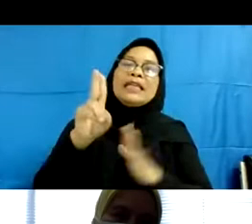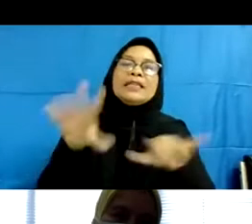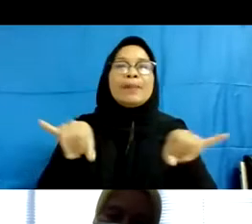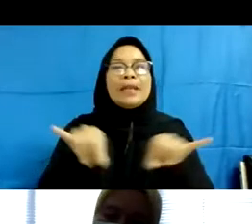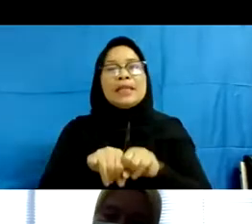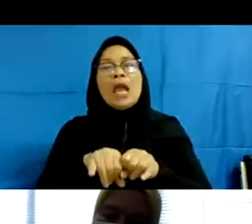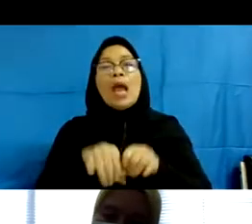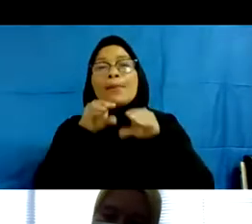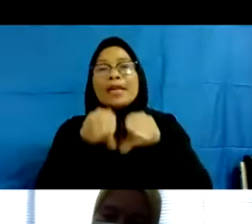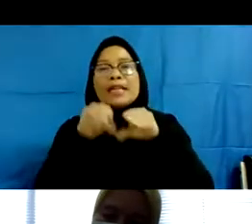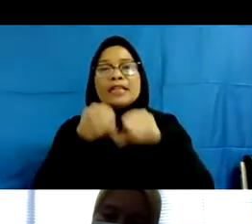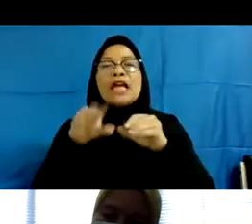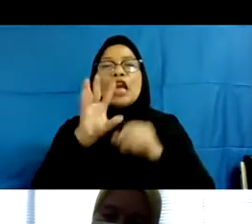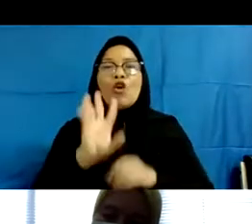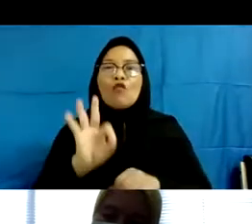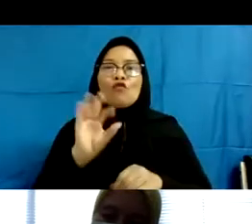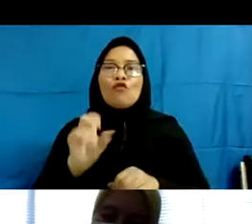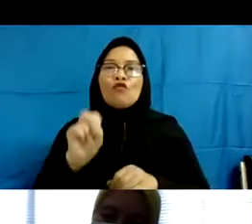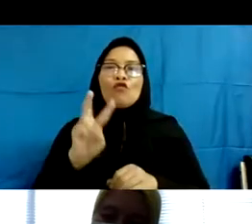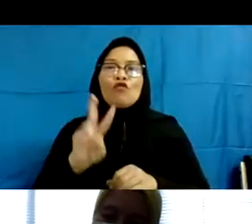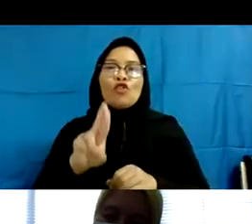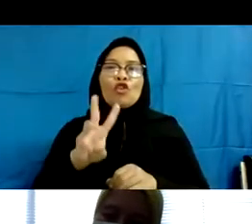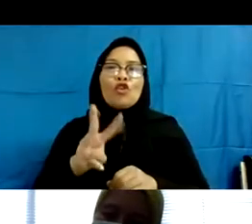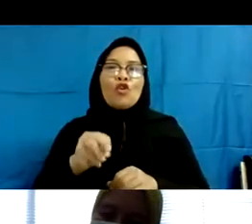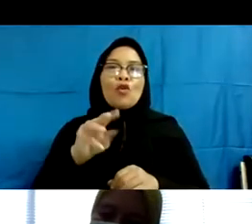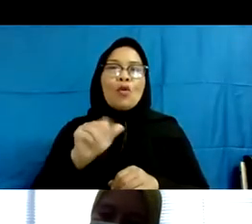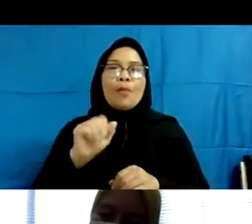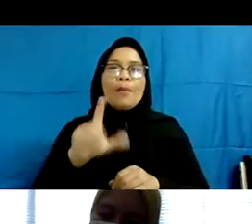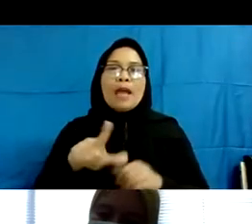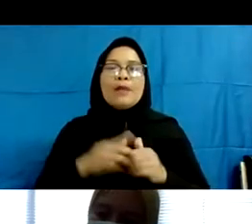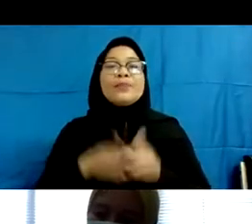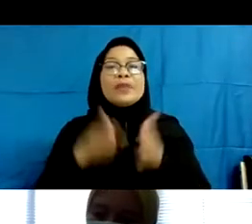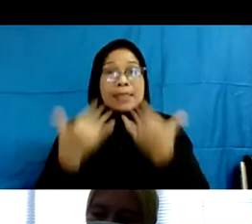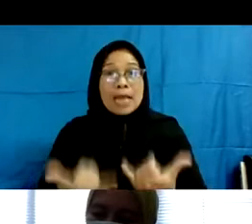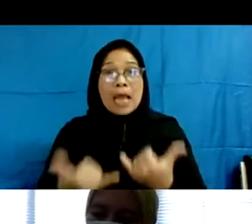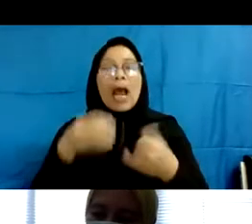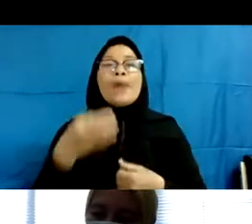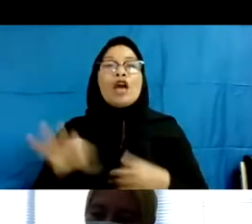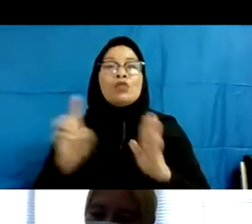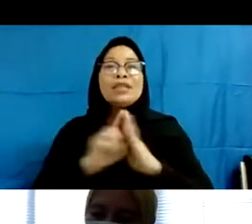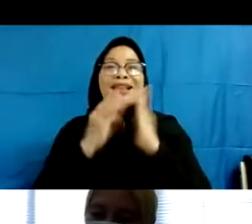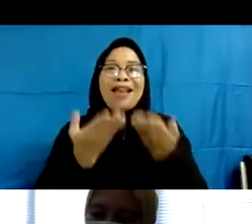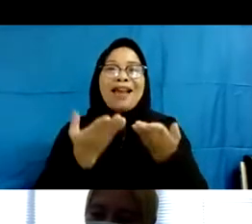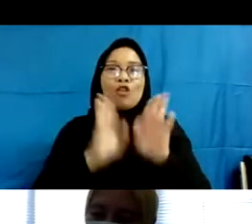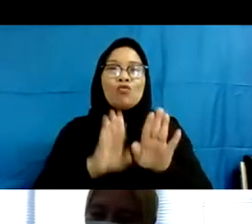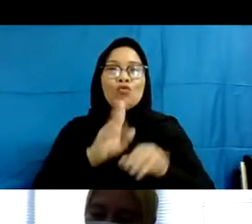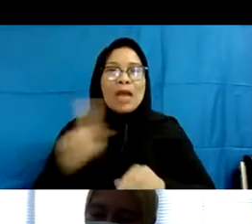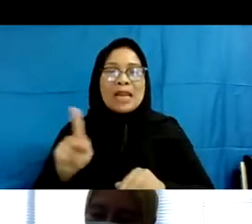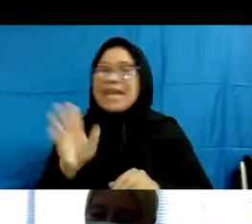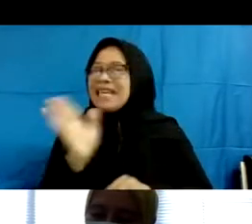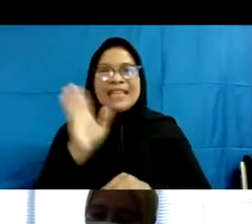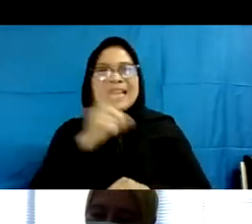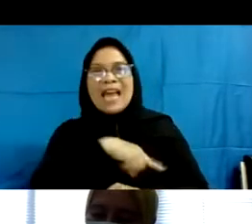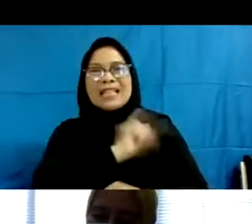formal seperti itu. Jadi ini yang sedang kami kembangkan, kami lakukan. Jadi tidak hanya